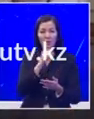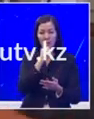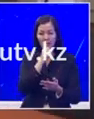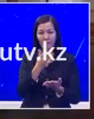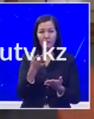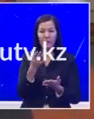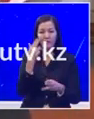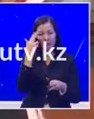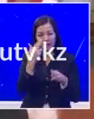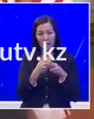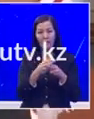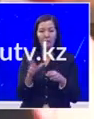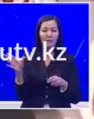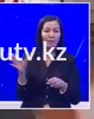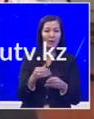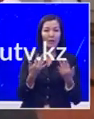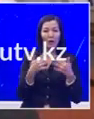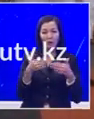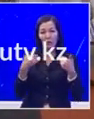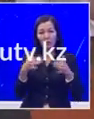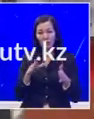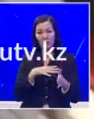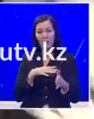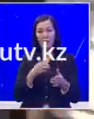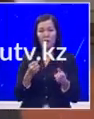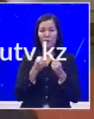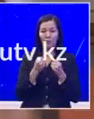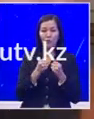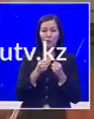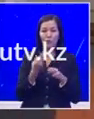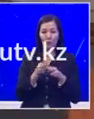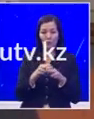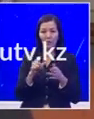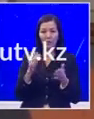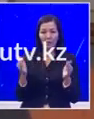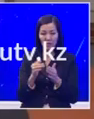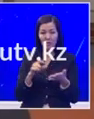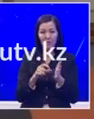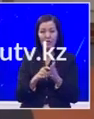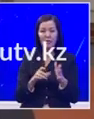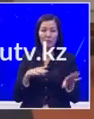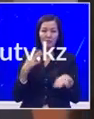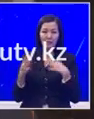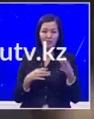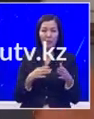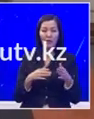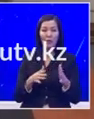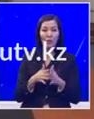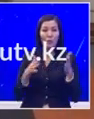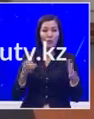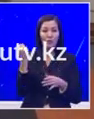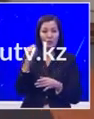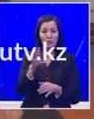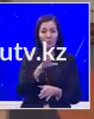Міне осы жерде жүр ғой сол кісілердің тұяқтары, ұрпақтары. Мен болашақта сол ойлаймын, осындай балалар осы ауылдан шығады деп ағалар